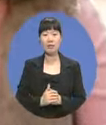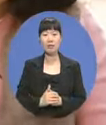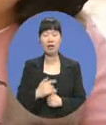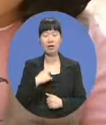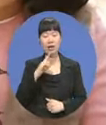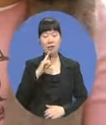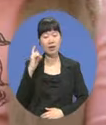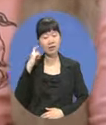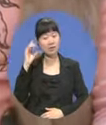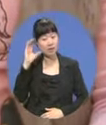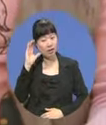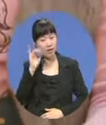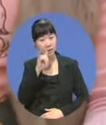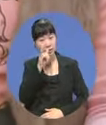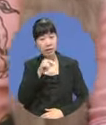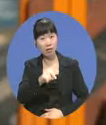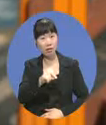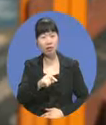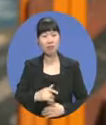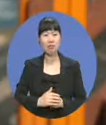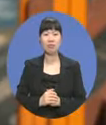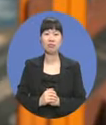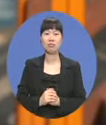내말 들은 거야?